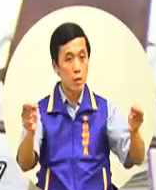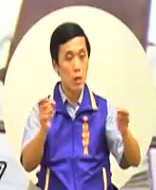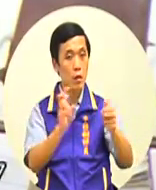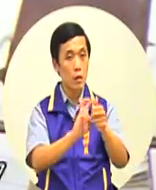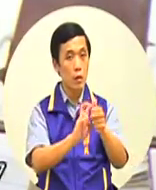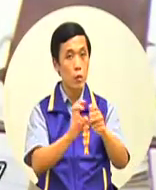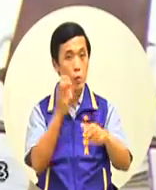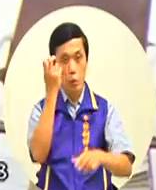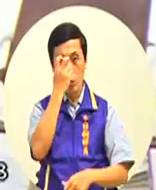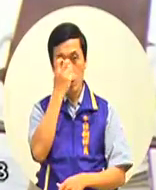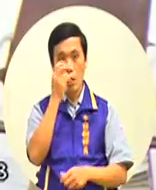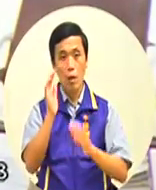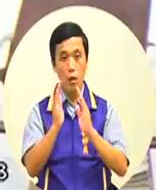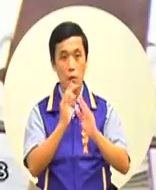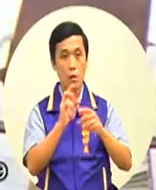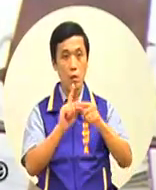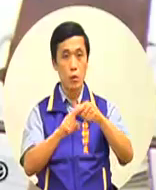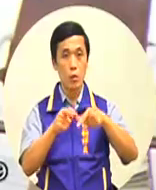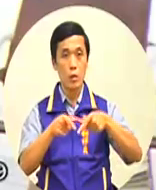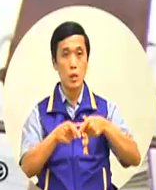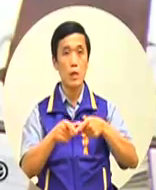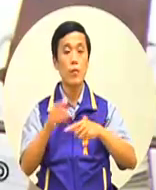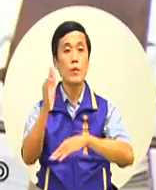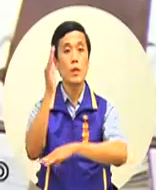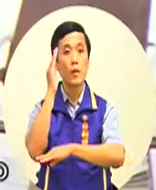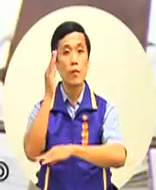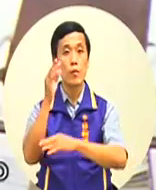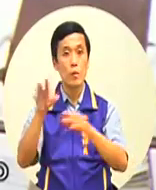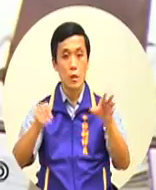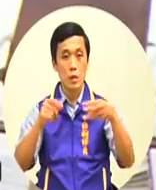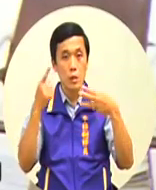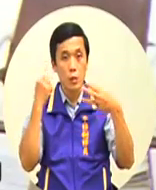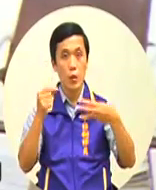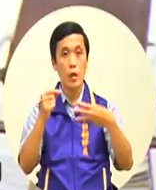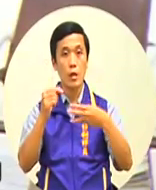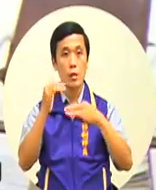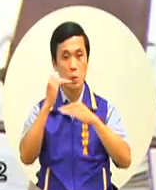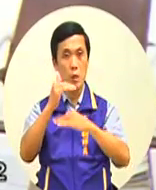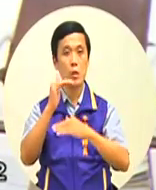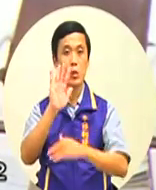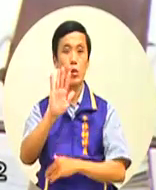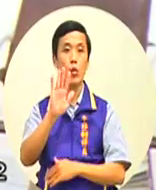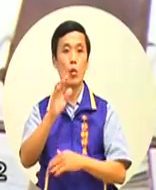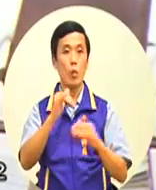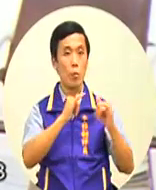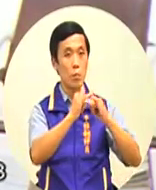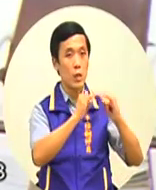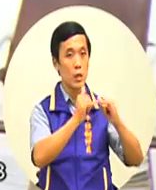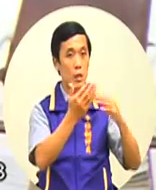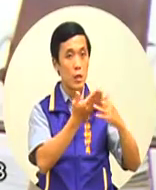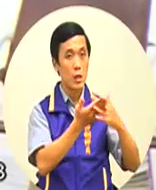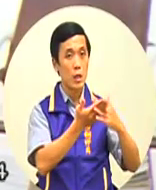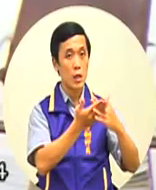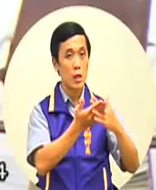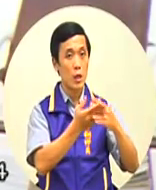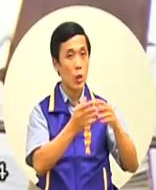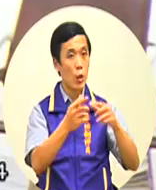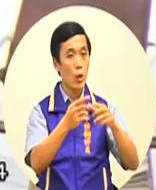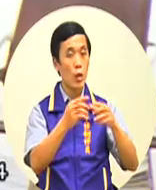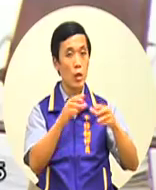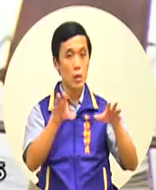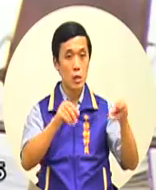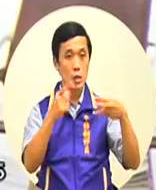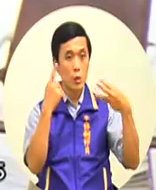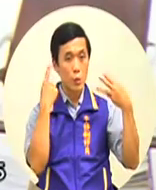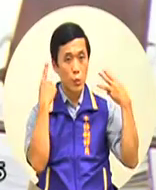长期照顾管理中心当然，咱政府的资源有限 民间力量当然是无穷无穷限的多啊哈。那我